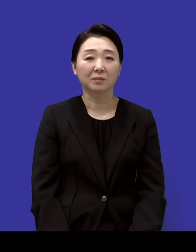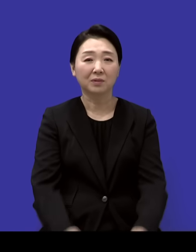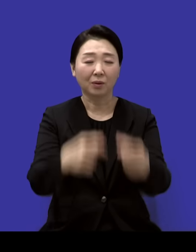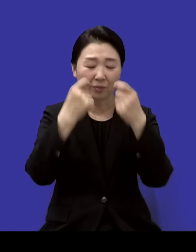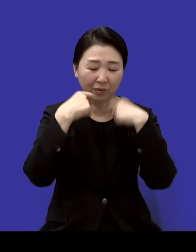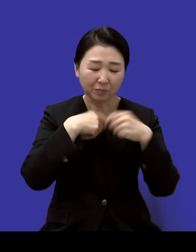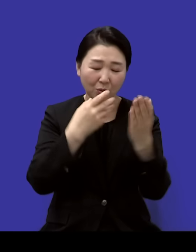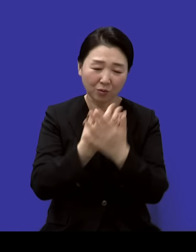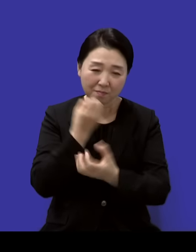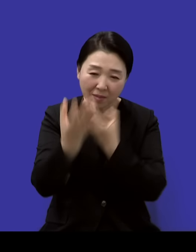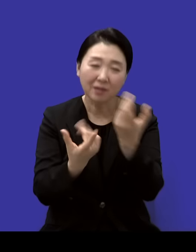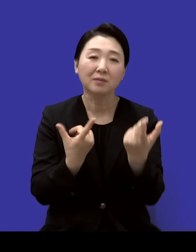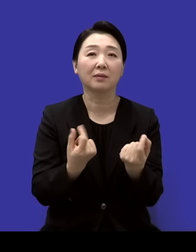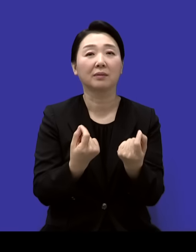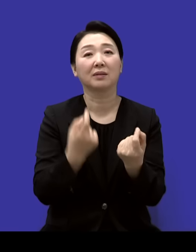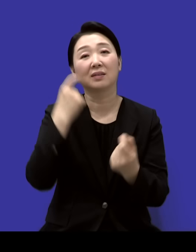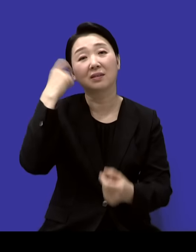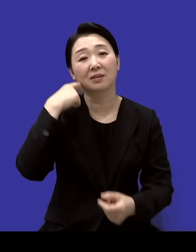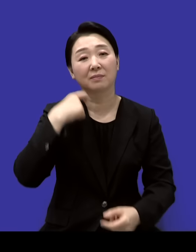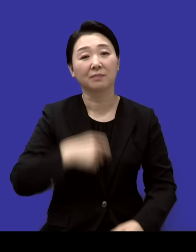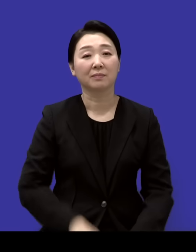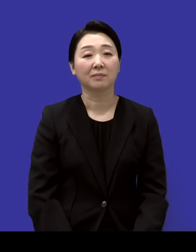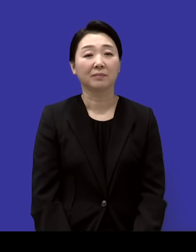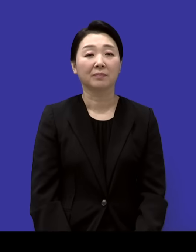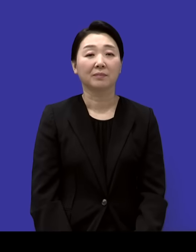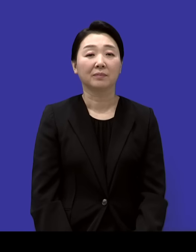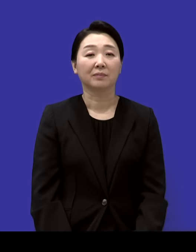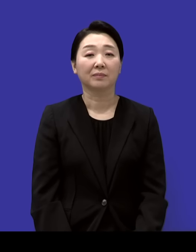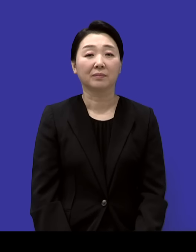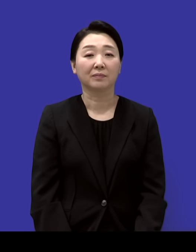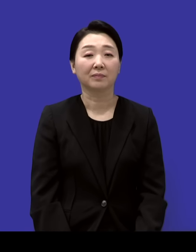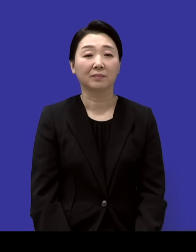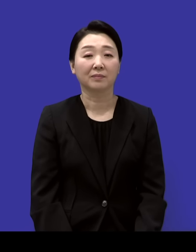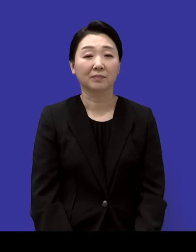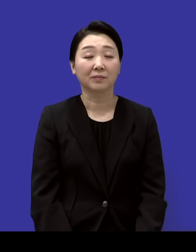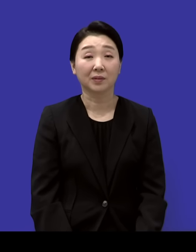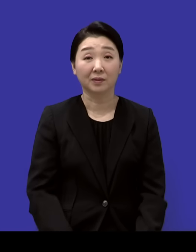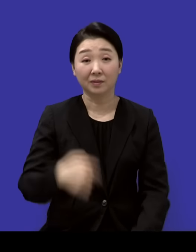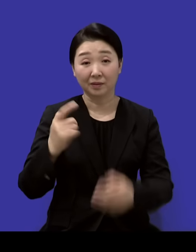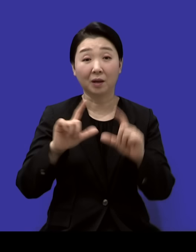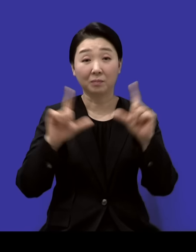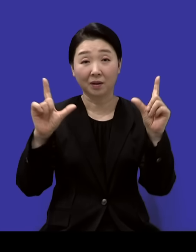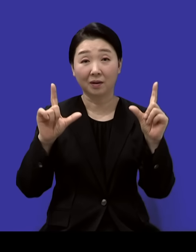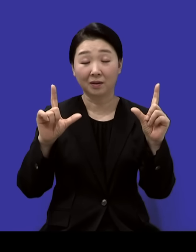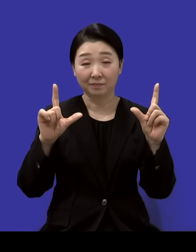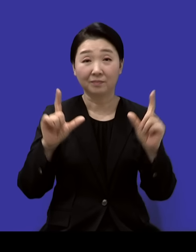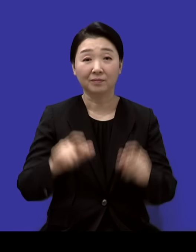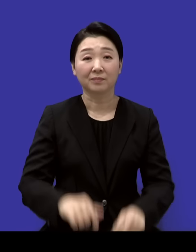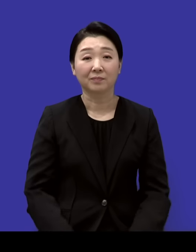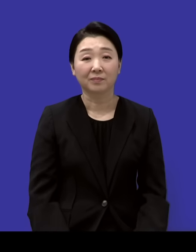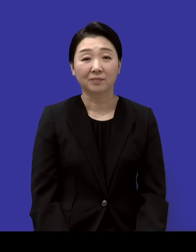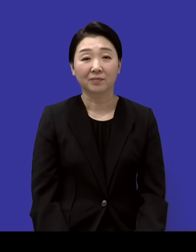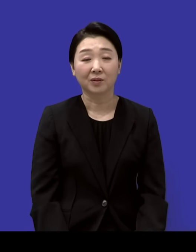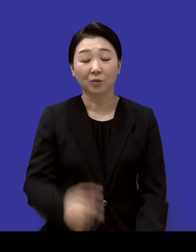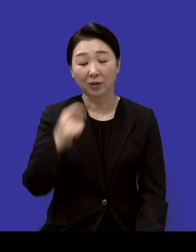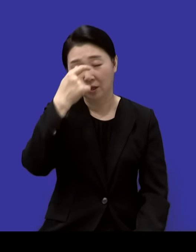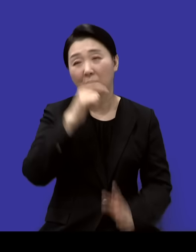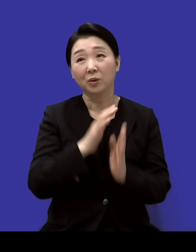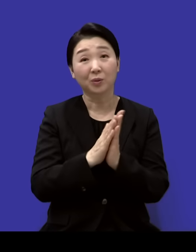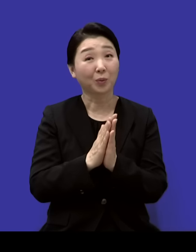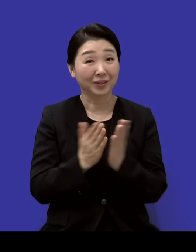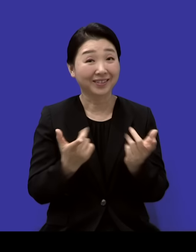다 뱉어낸 것 같은 그런 느낌을 받았어요. 예. 그러고 나서 다음 날이죠. 저녁 9시였으니까 다음 예. 날부터 바로 새벽 기도를